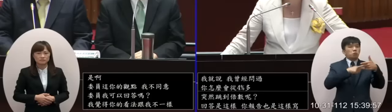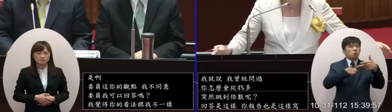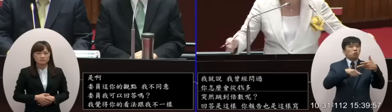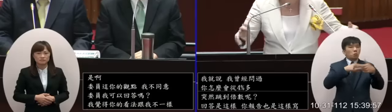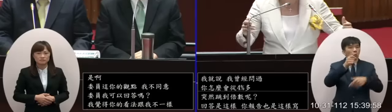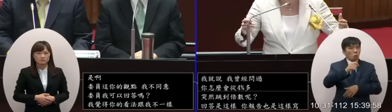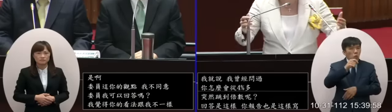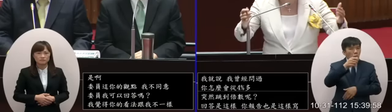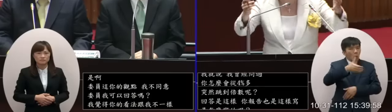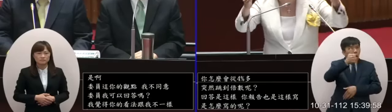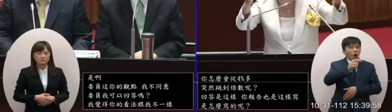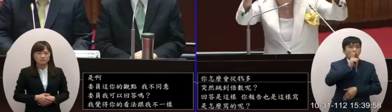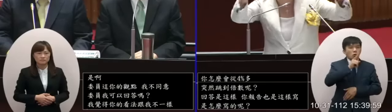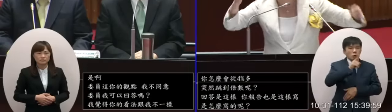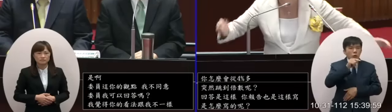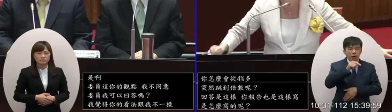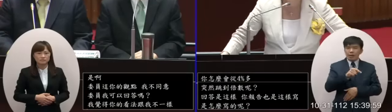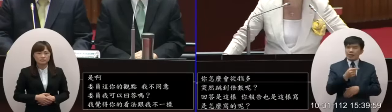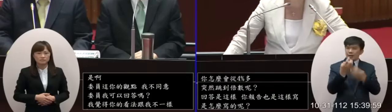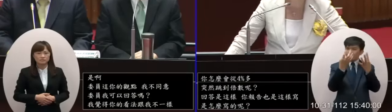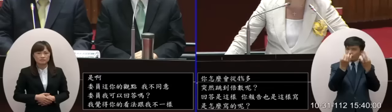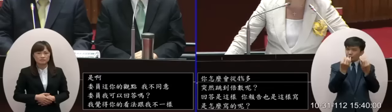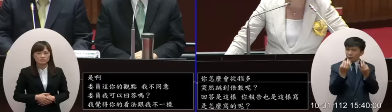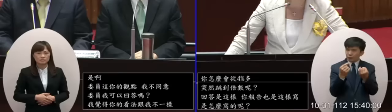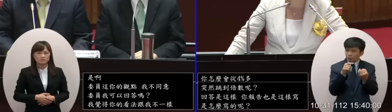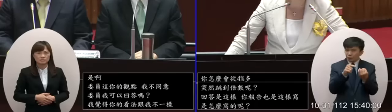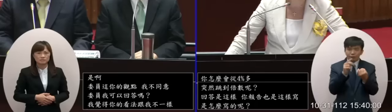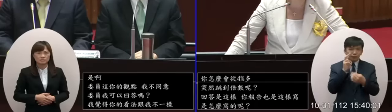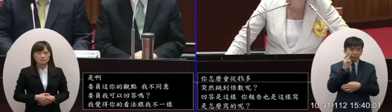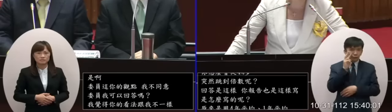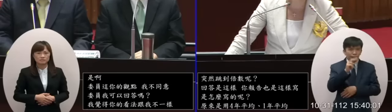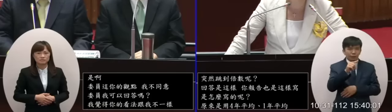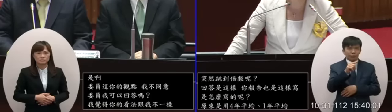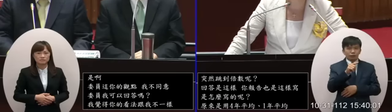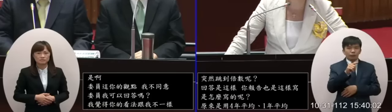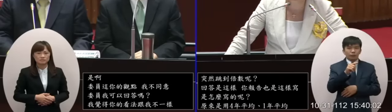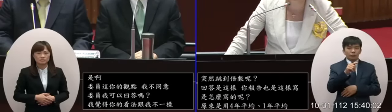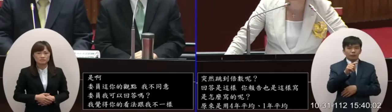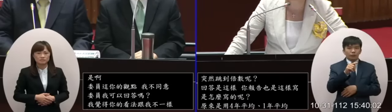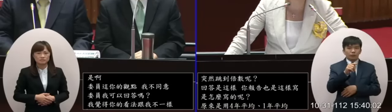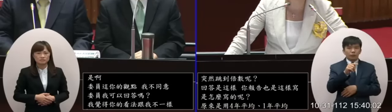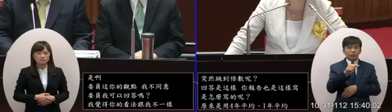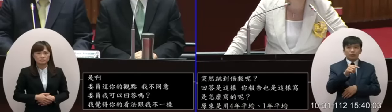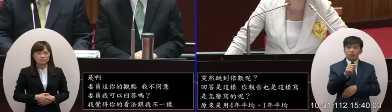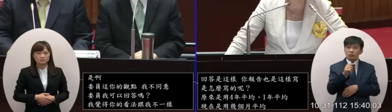哎，这个我觉得这个数字。它上面才是，那你这不是